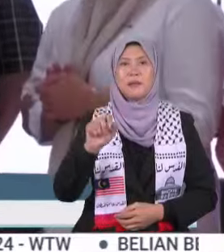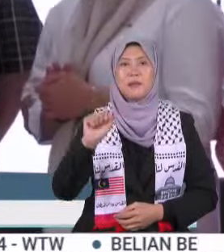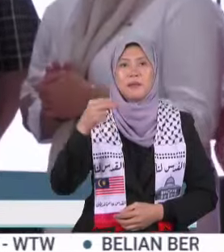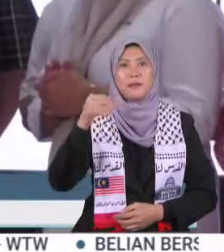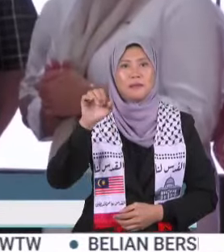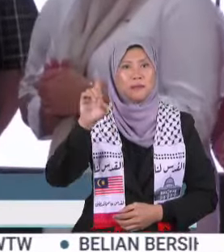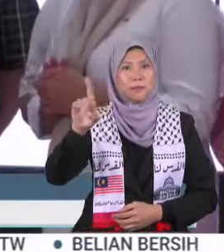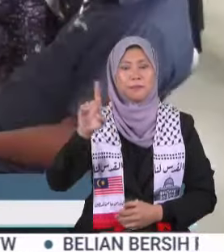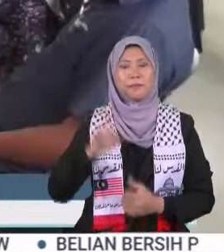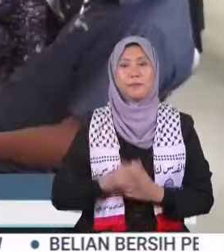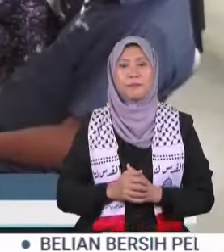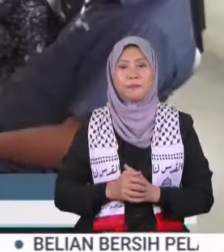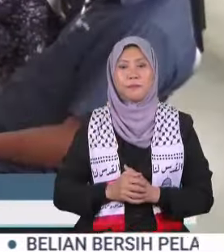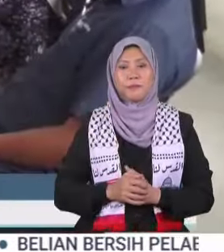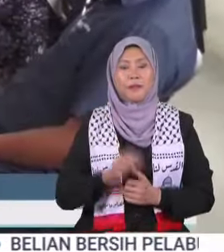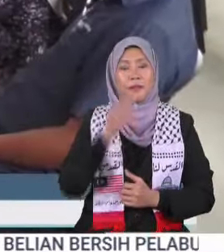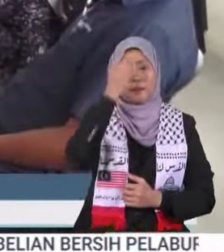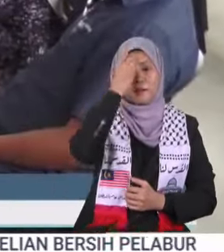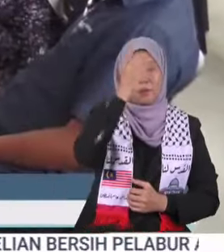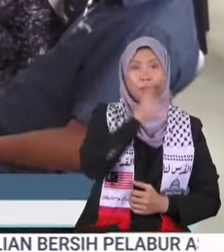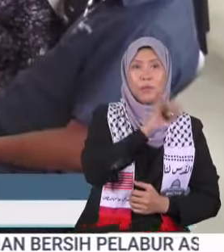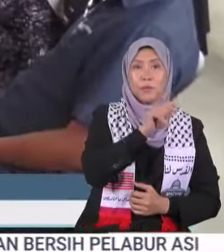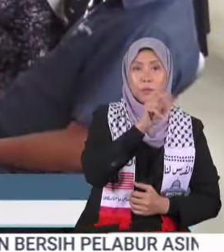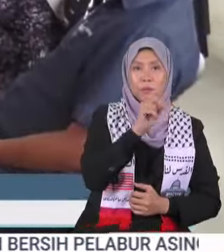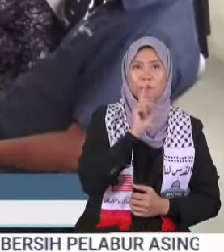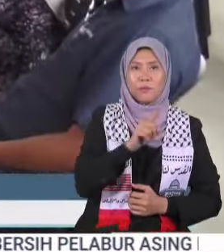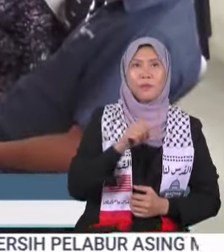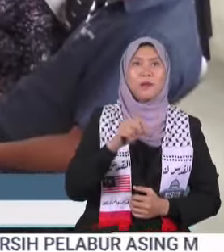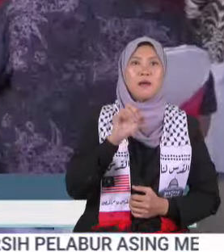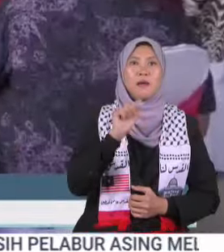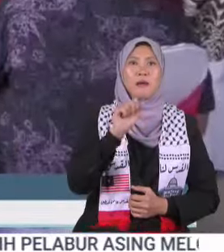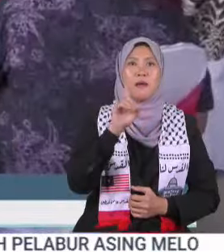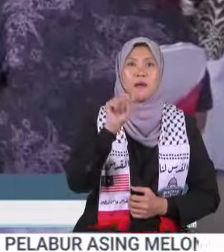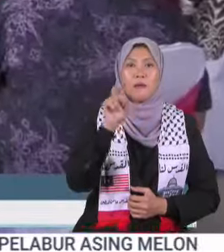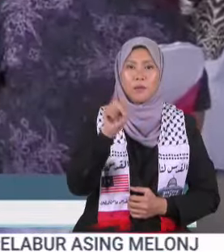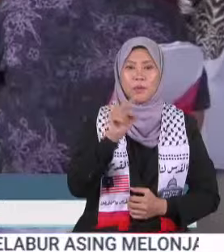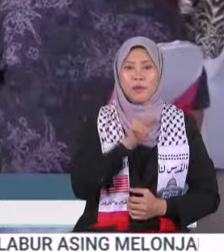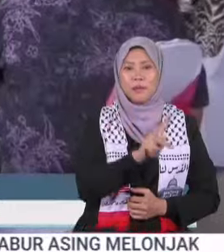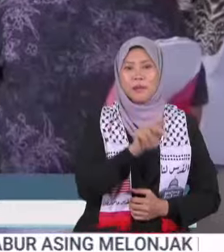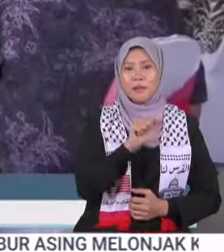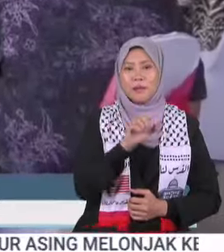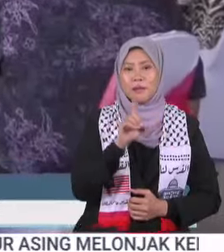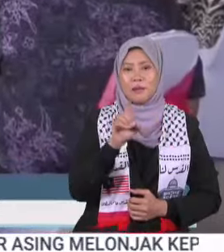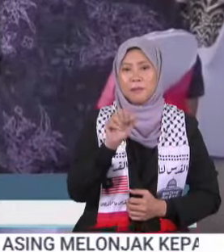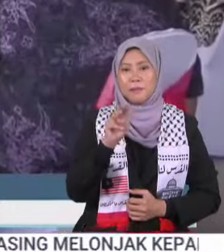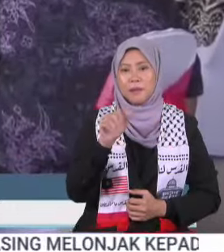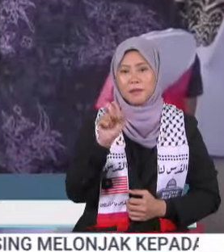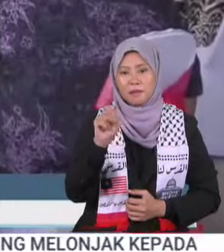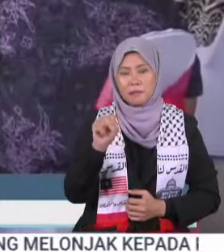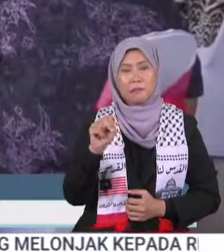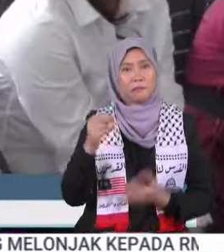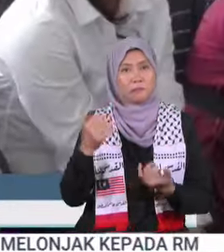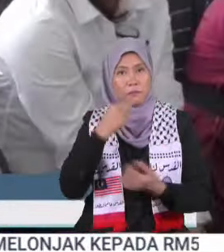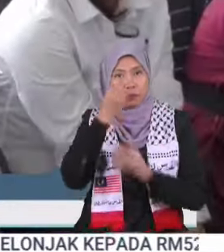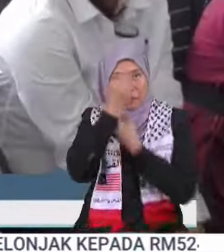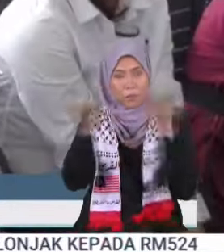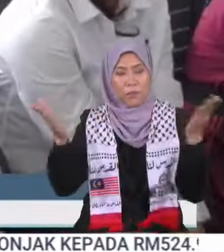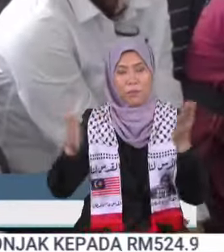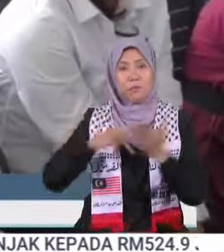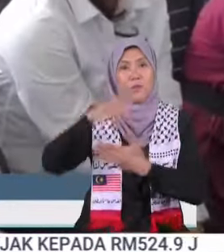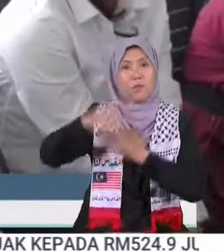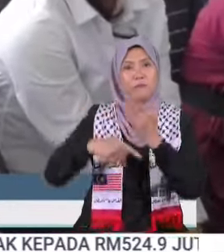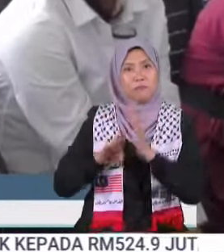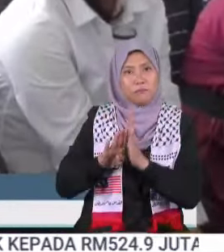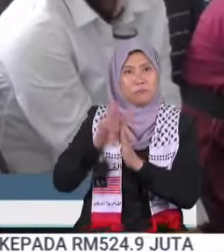Hamidi Dalam pada itu Datuk iwon yang juga ahli dewan undangan Negeri Adun kedamaian memberitahu pelan pembangunan kedamaian